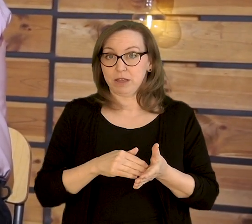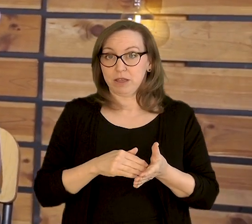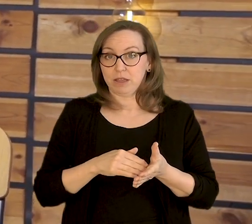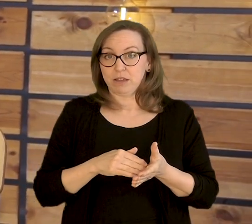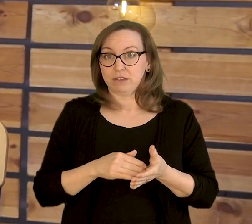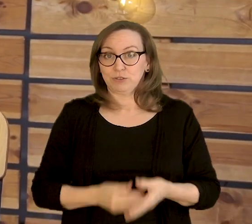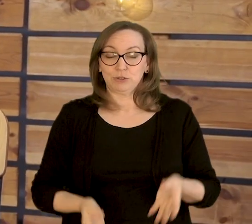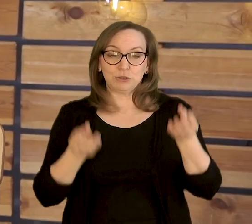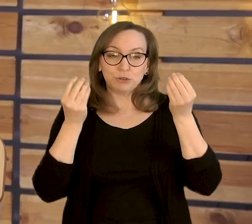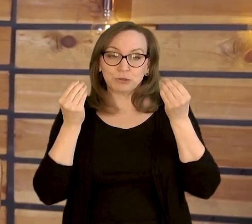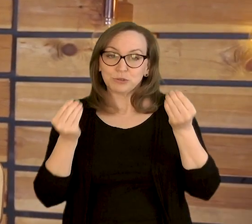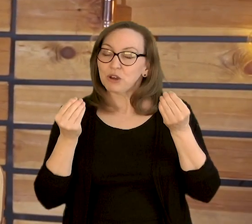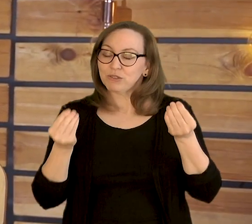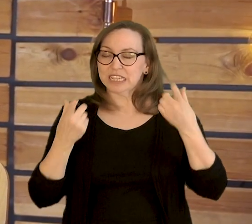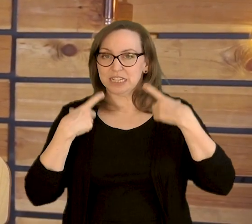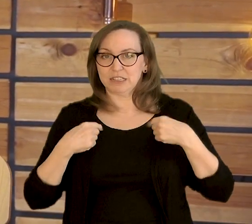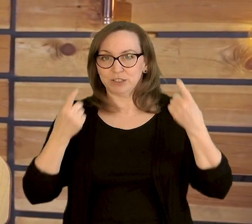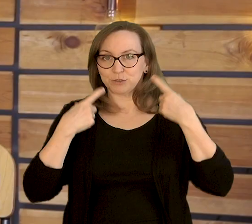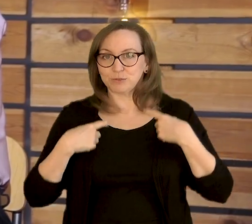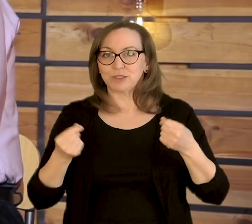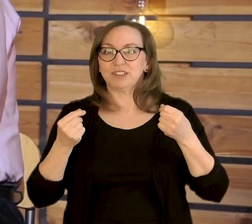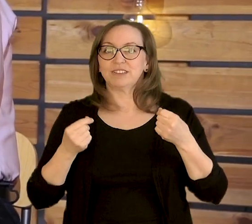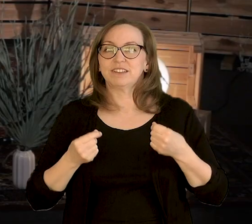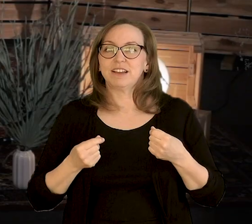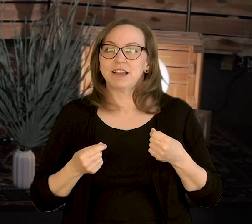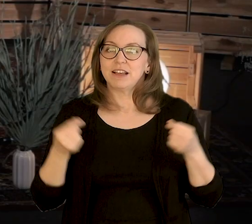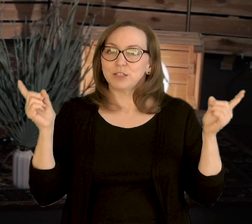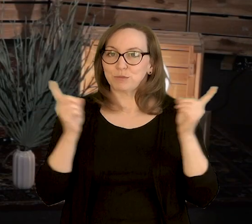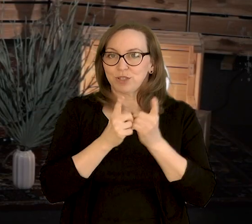niezwykłe spotkanie z Jezusem.